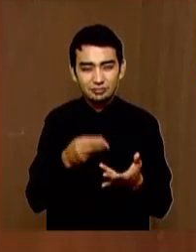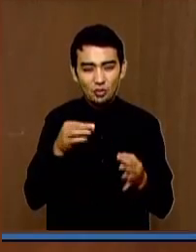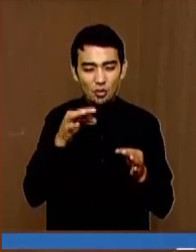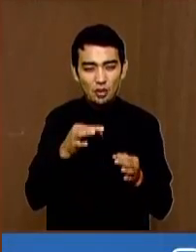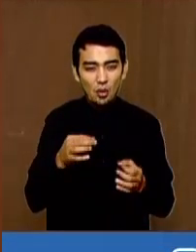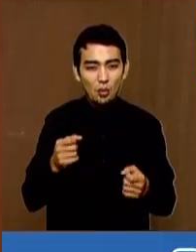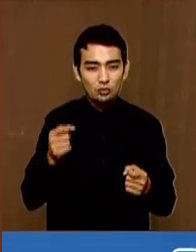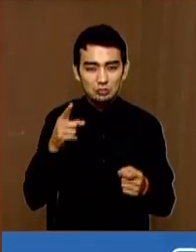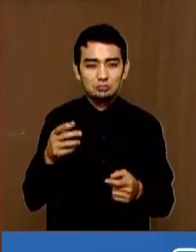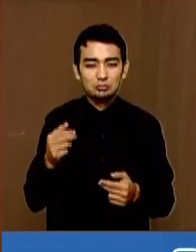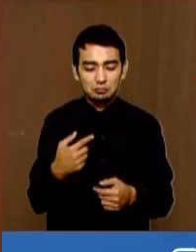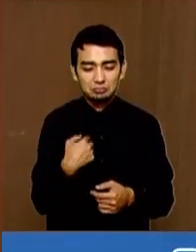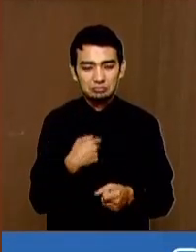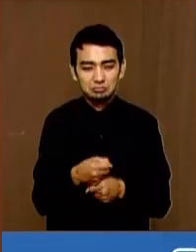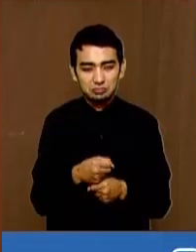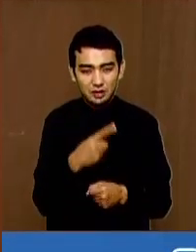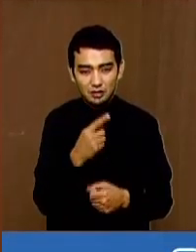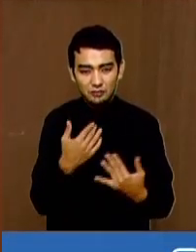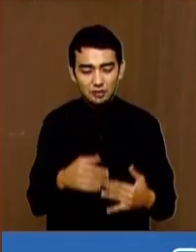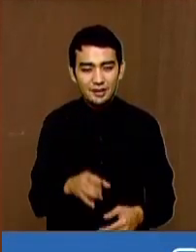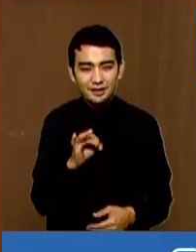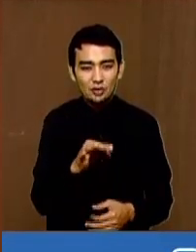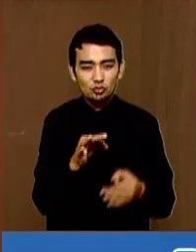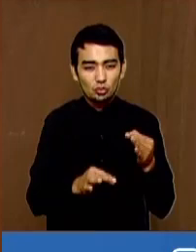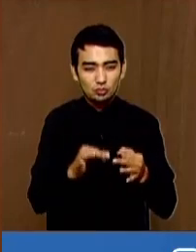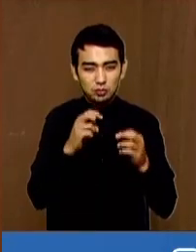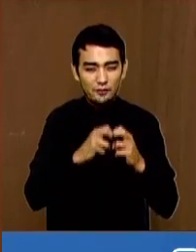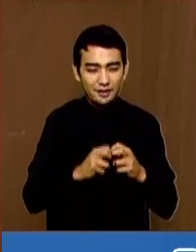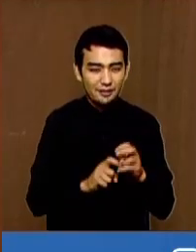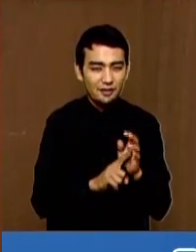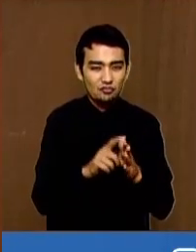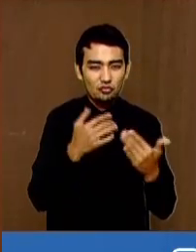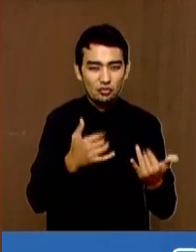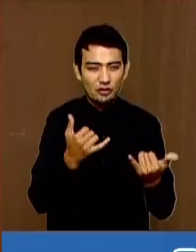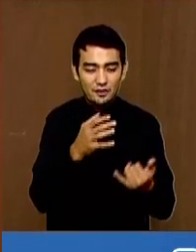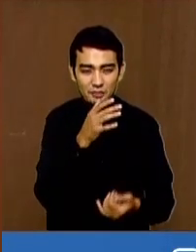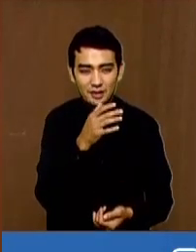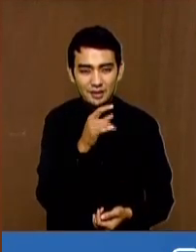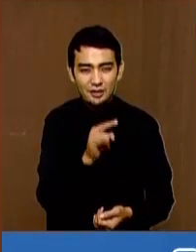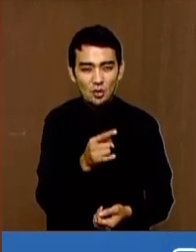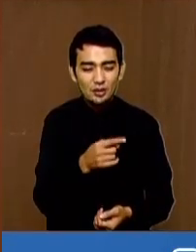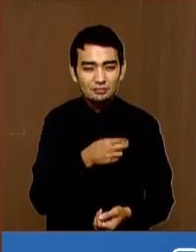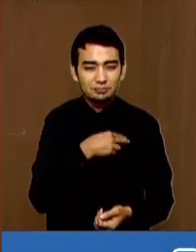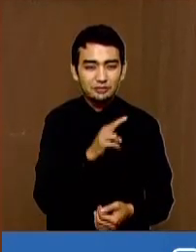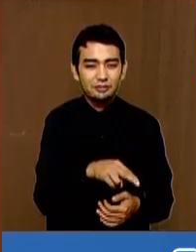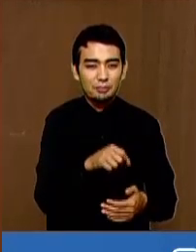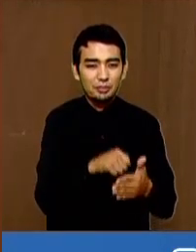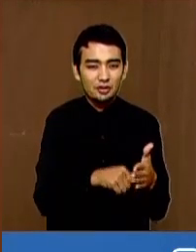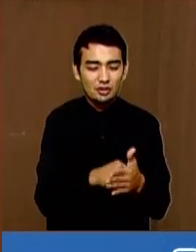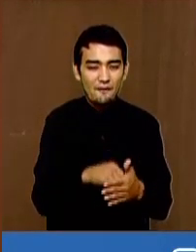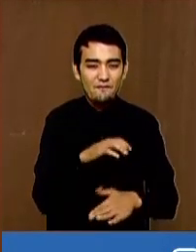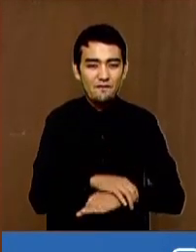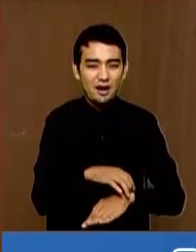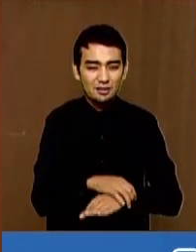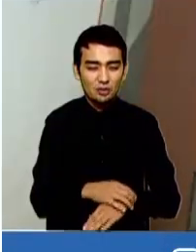ұсынған кезде мойындады. Қазіргі таңда сот медициналық сараптаманы тағайындадық. Осы баланың өліміне әкеп соқтырған